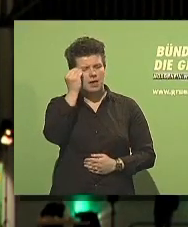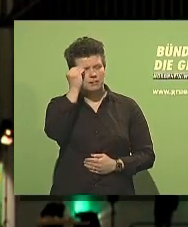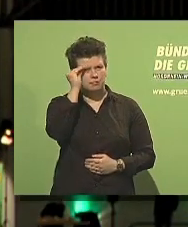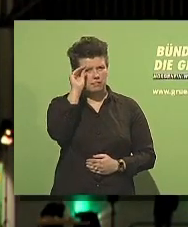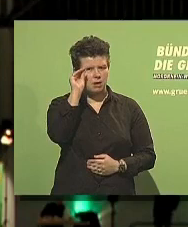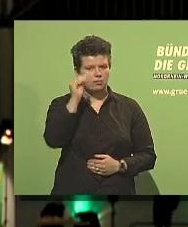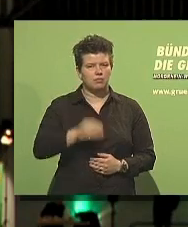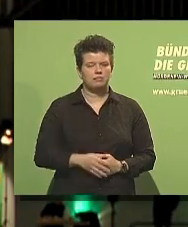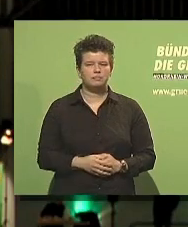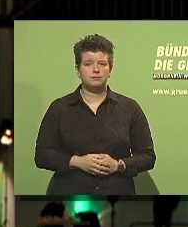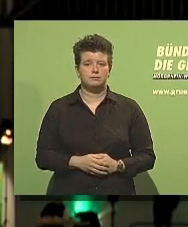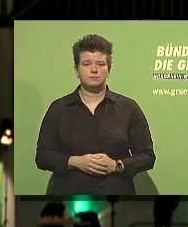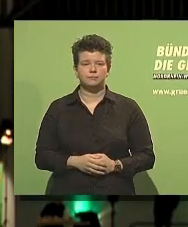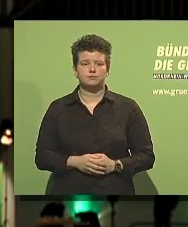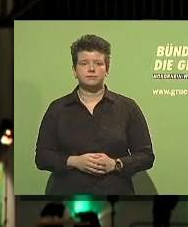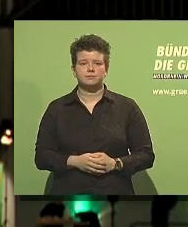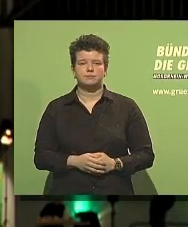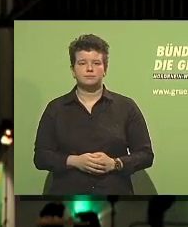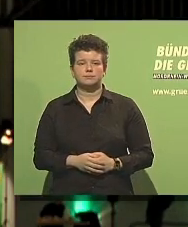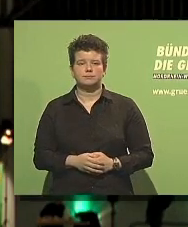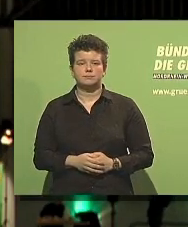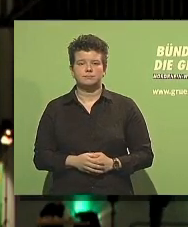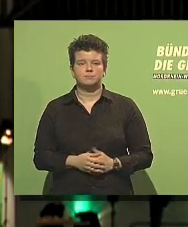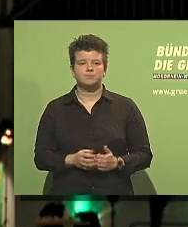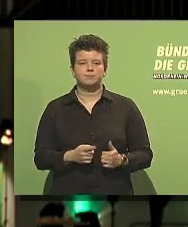Anmerkungen. Auch hier nochmal die Frage, wer hier